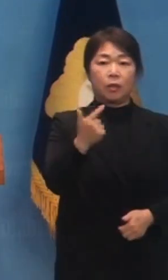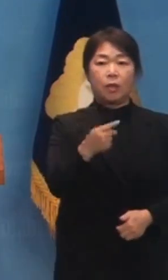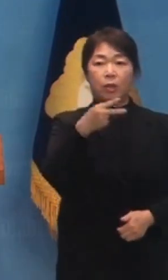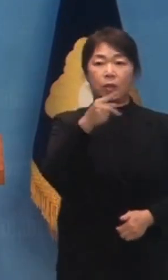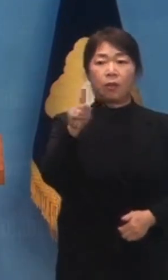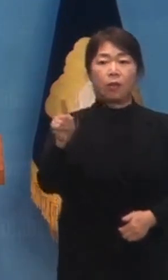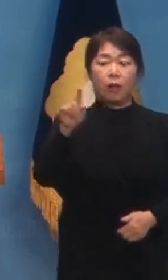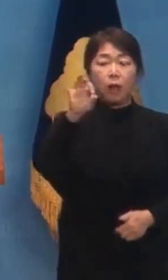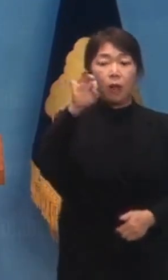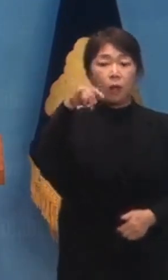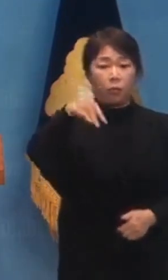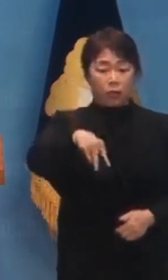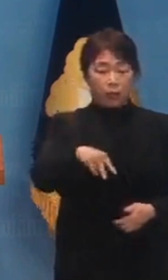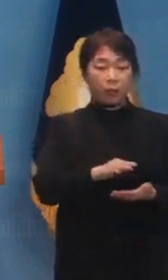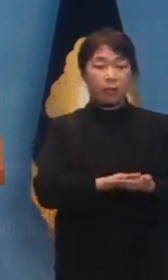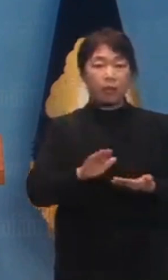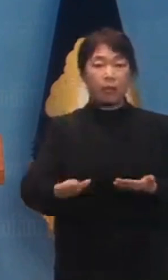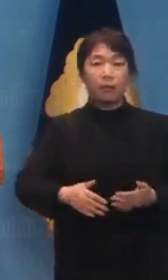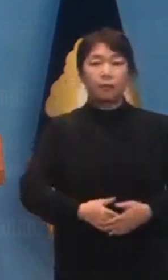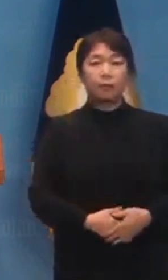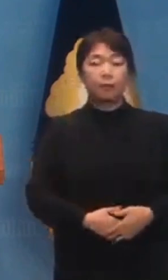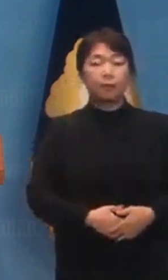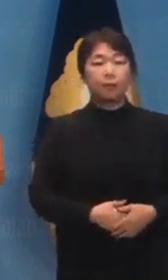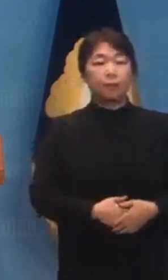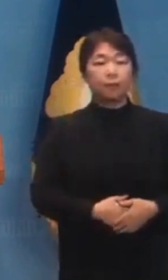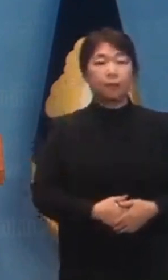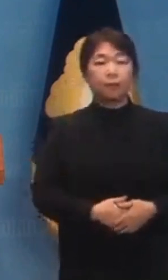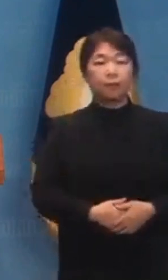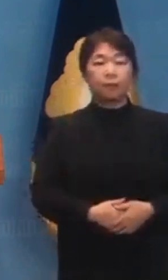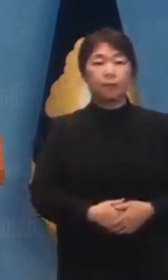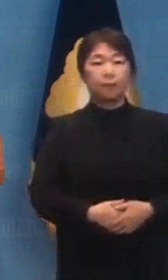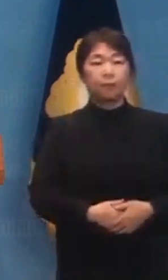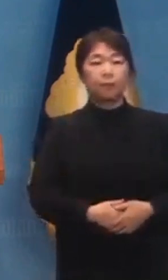선하이십니다. 본편을 낭독하겠습니다.